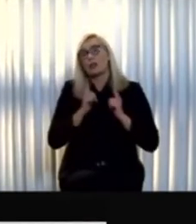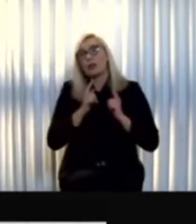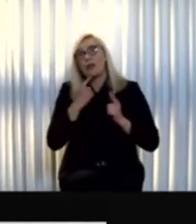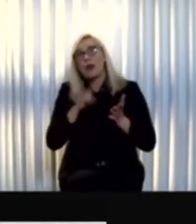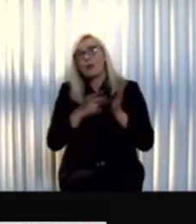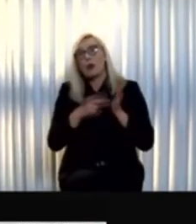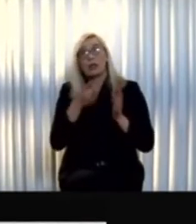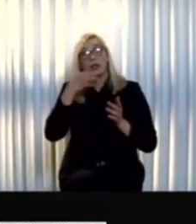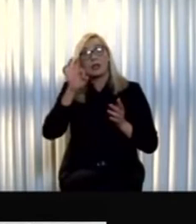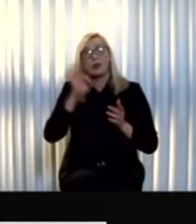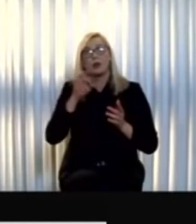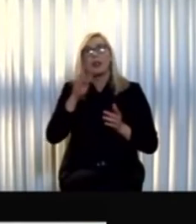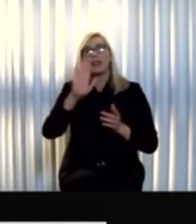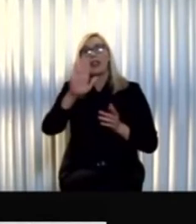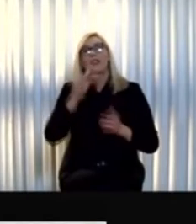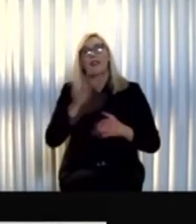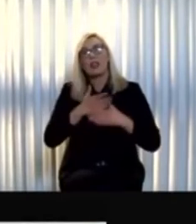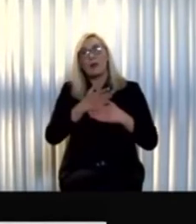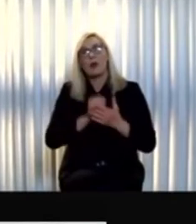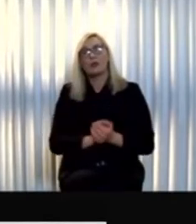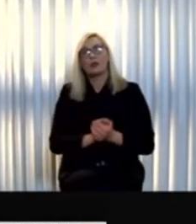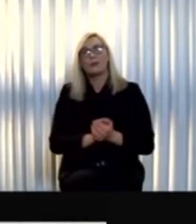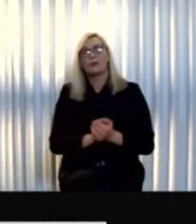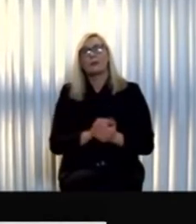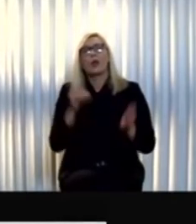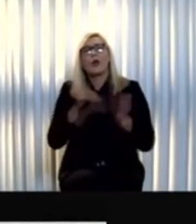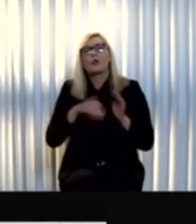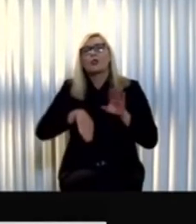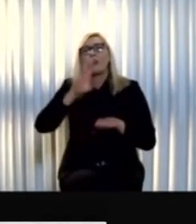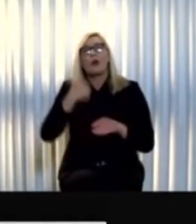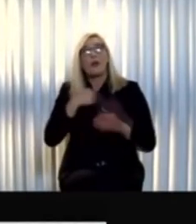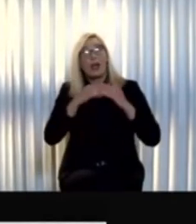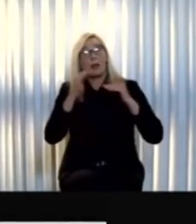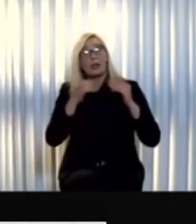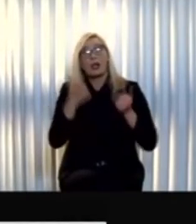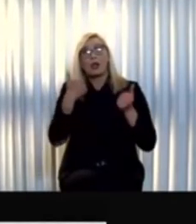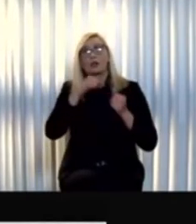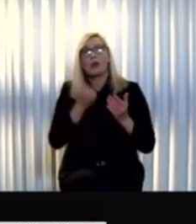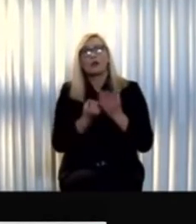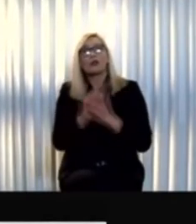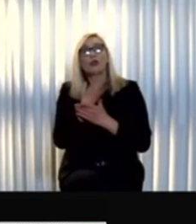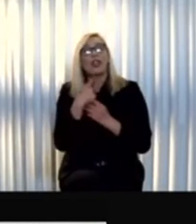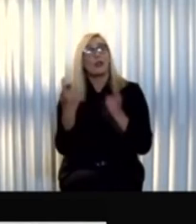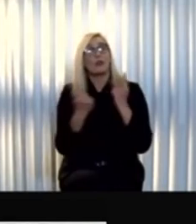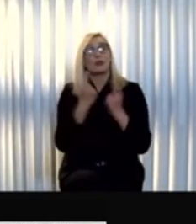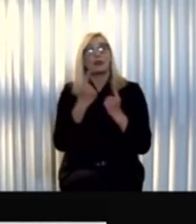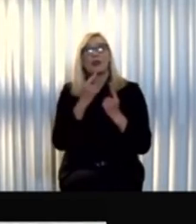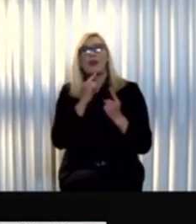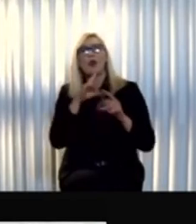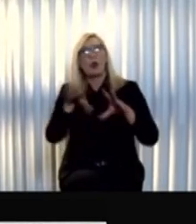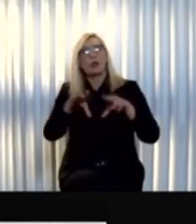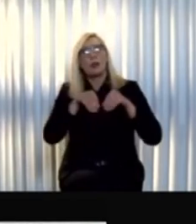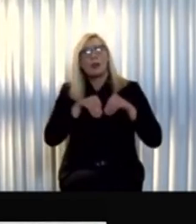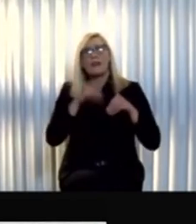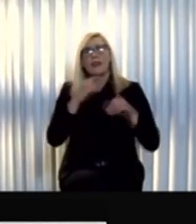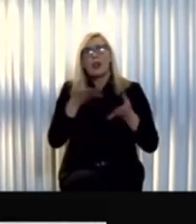за подобрување на нивната положба. Уште повеќе ми е драго што создадовме амбиент во кој се прифати дека овие